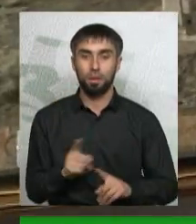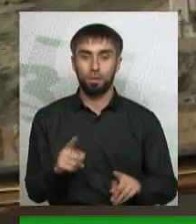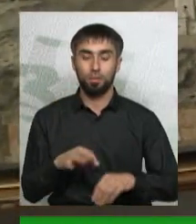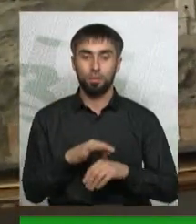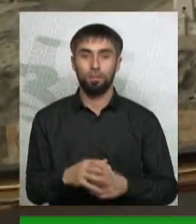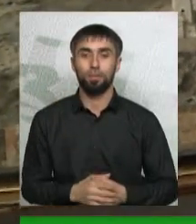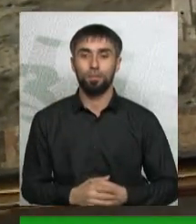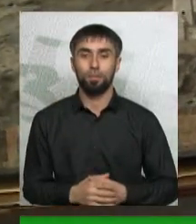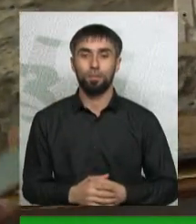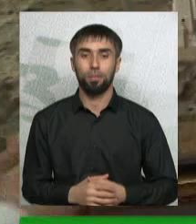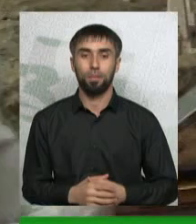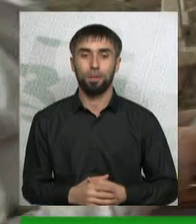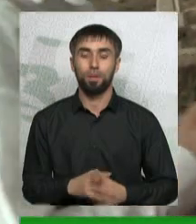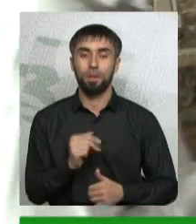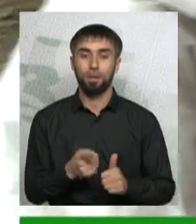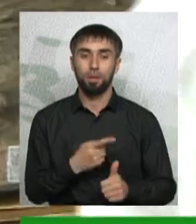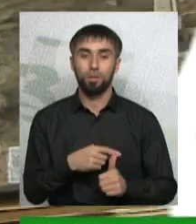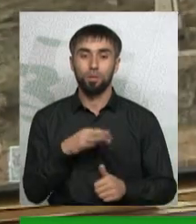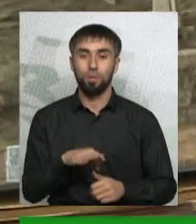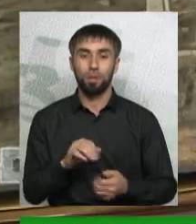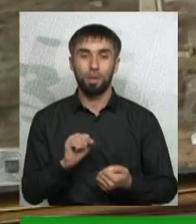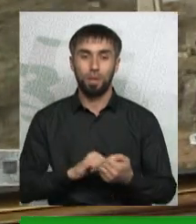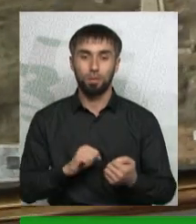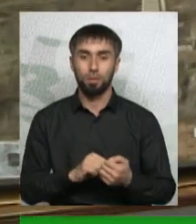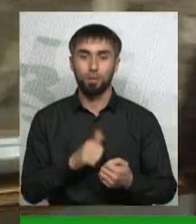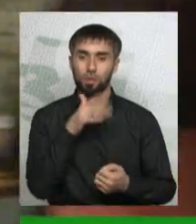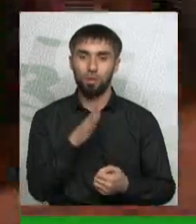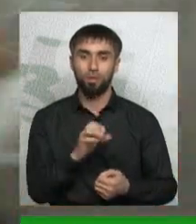Как назывался тот камень, который венчает башню?